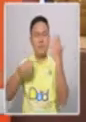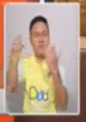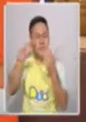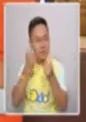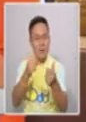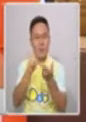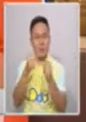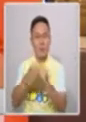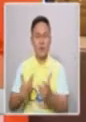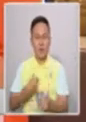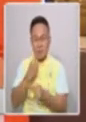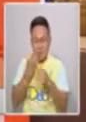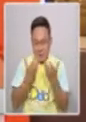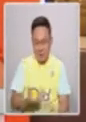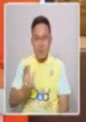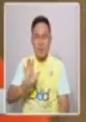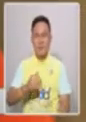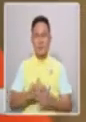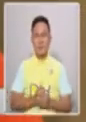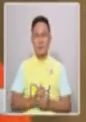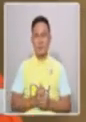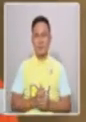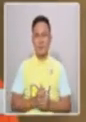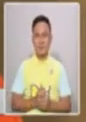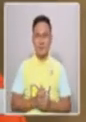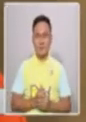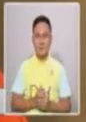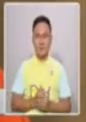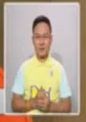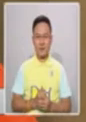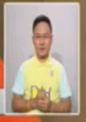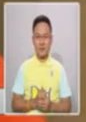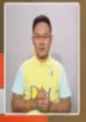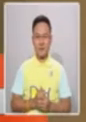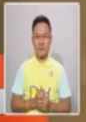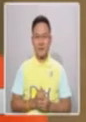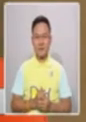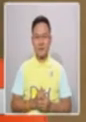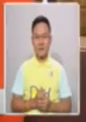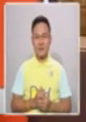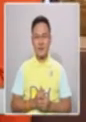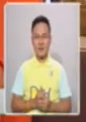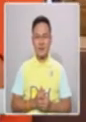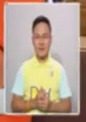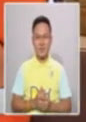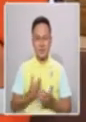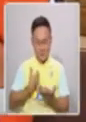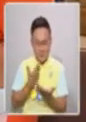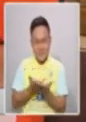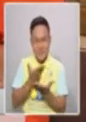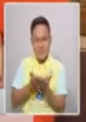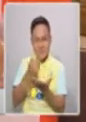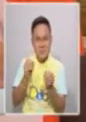ยอ่ะ ดีใจอย่างนี้ขอกินข้าวคุณป้าหน่อยแล้วกัน ได้เลยค่ะได้เลย กินฟรีนะคะคุณป้ าได้เลยค่ะ พอดีไม่ได้มีตังค์มาเลย จะม